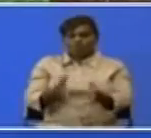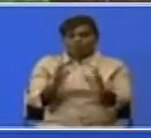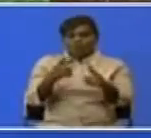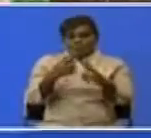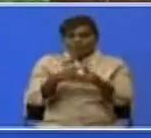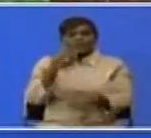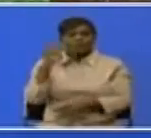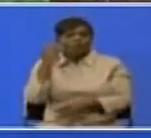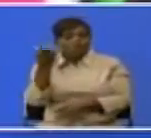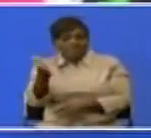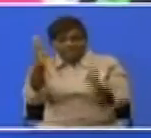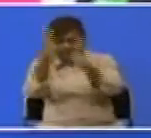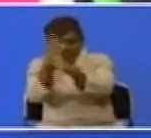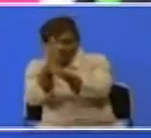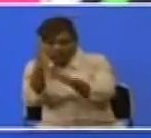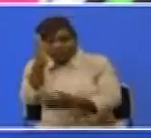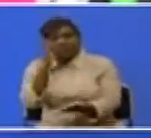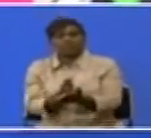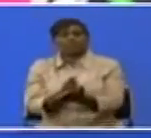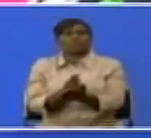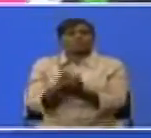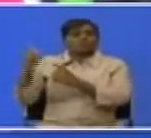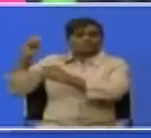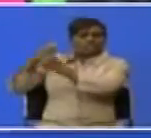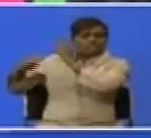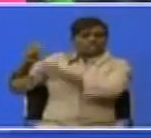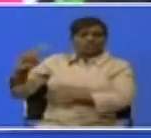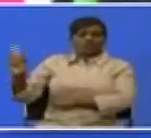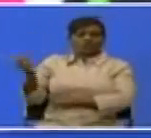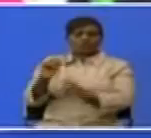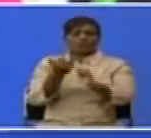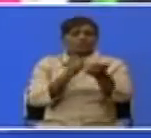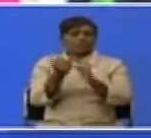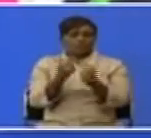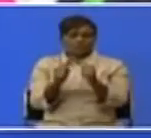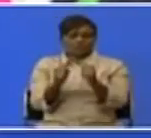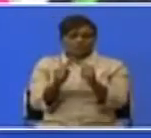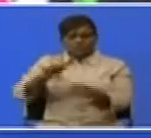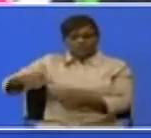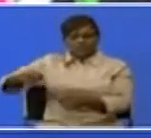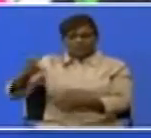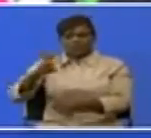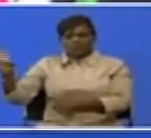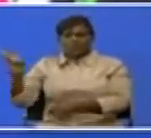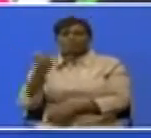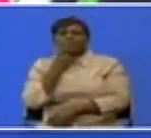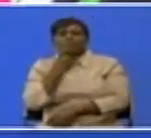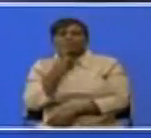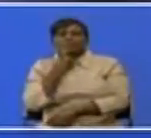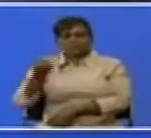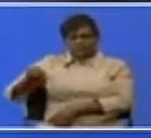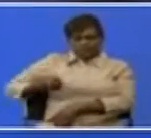Lakini kwa manyumba tumefichwa. Waziri wa utamaduni, michezo na masuala ya kijamii wa kaunti ya West Pokot, Rhoda